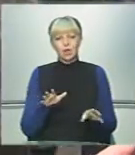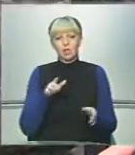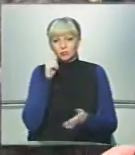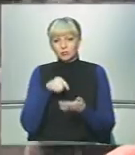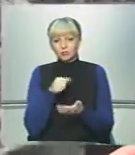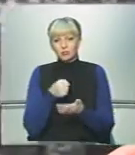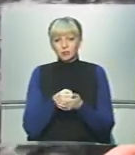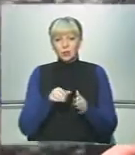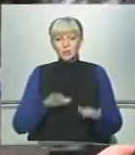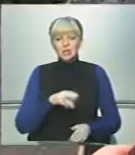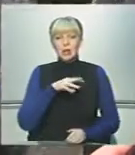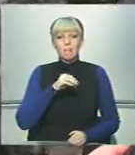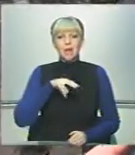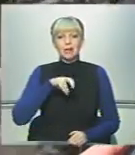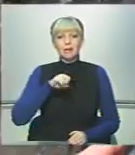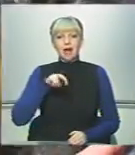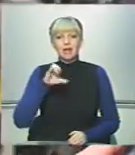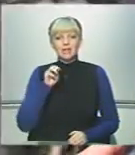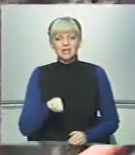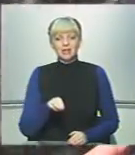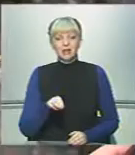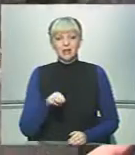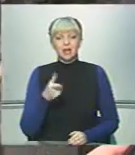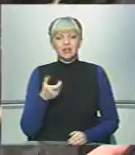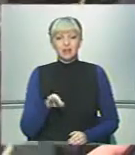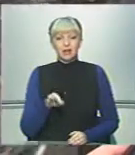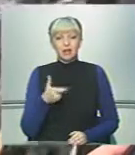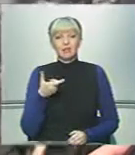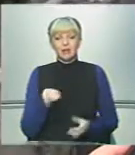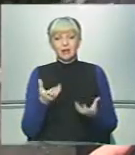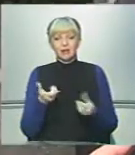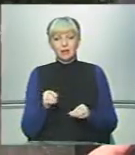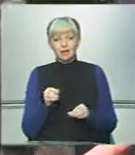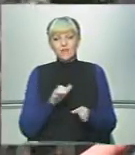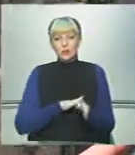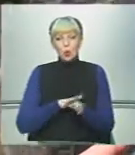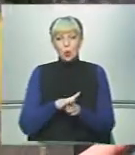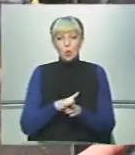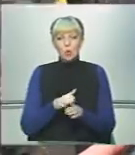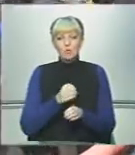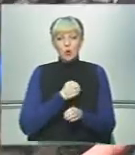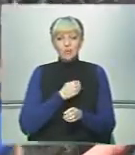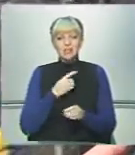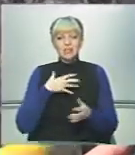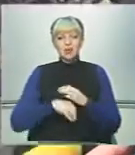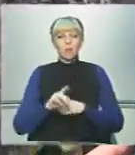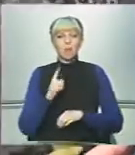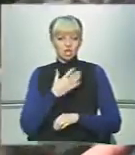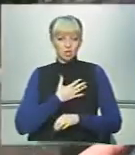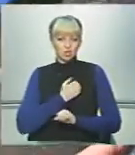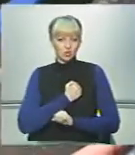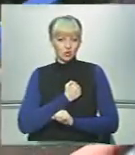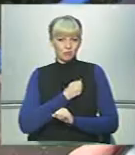до міста Металіст, грубо говоря, Веселої Горки, де і відбувалися бої, в яких загинули перші наші хлопці,